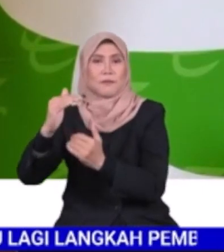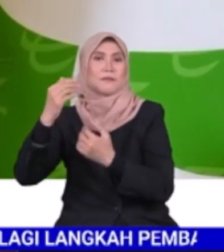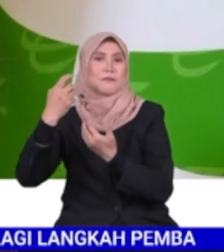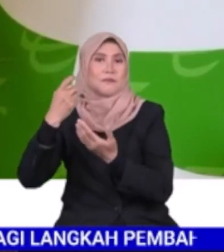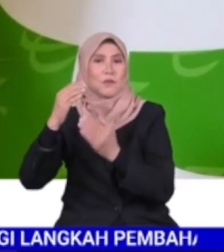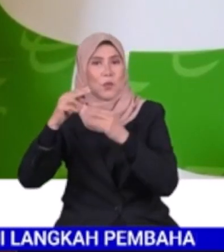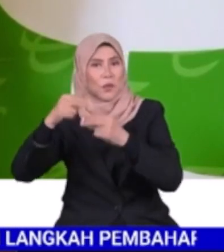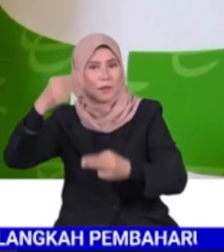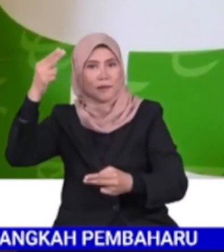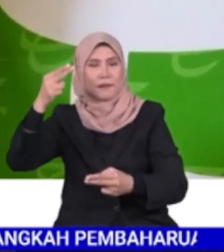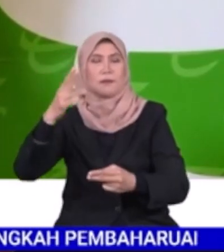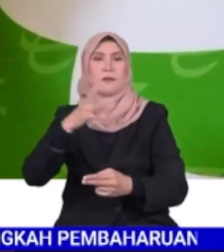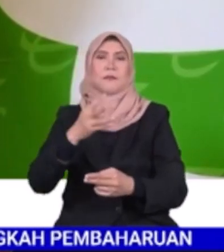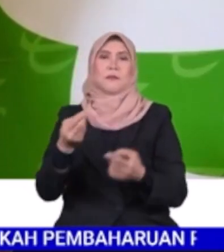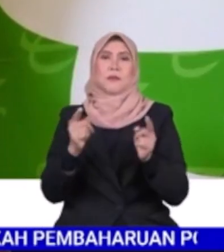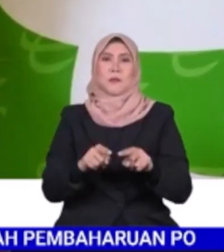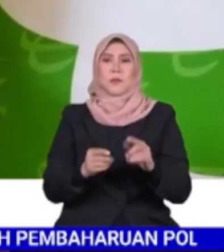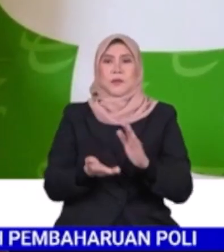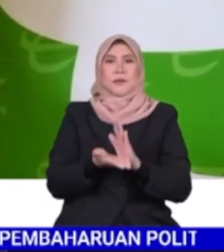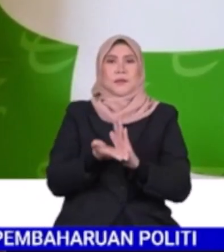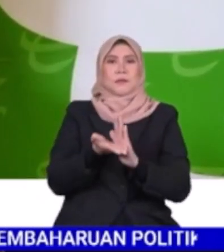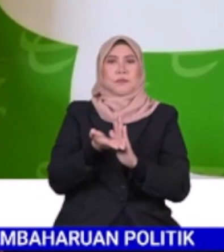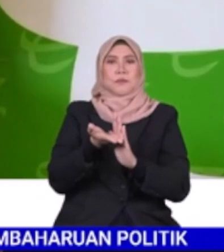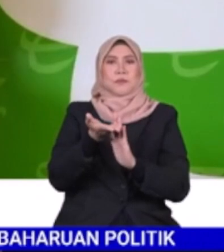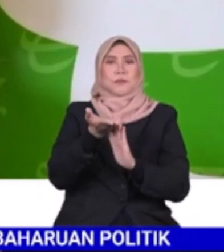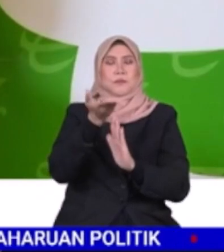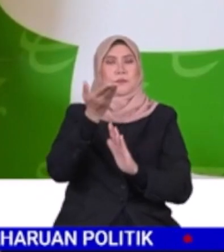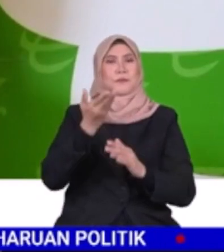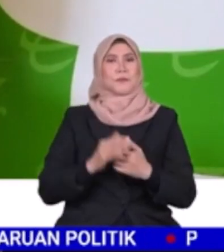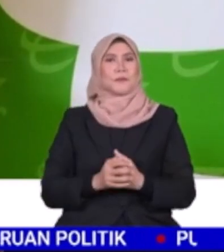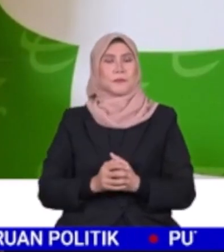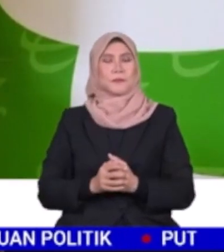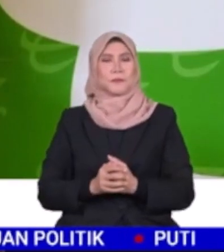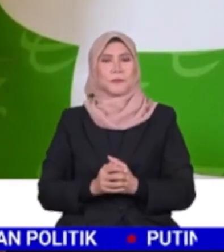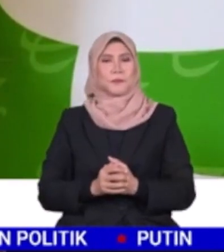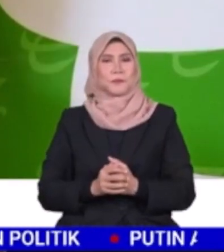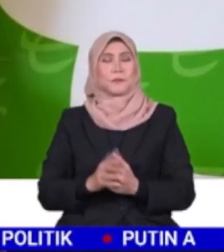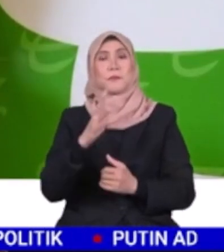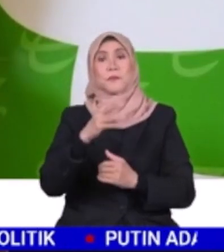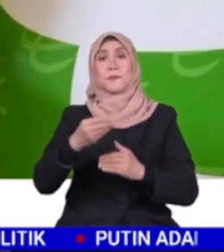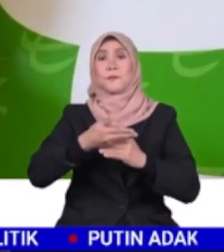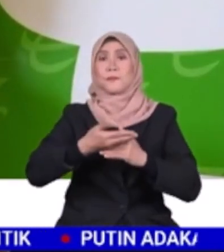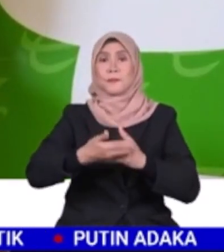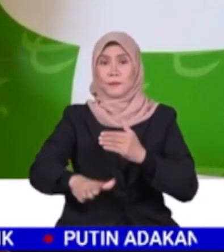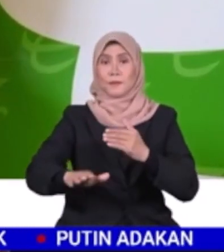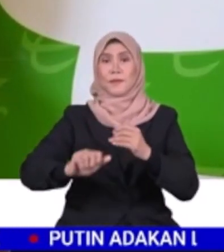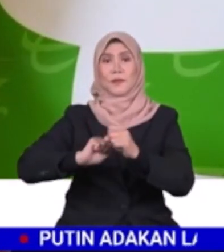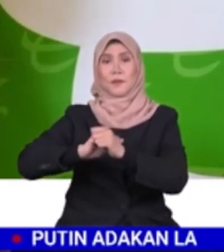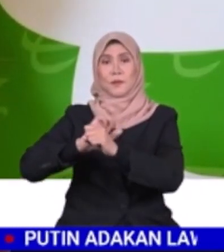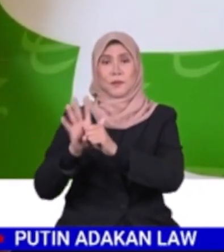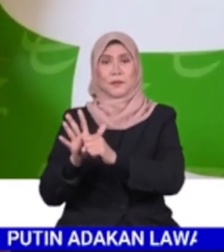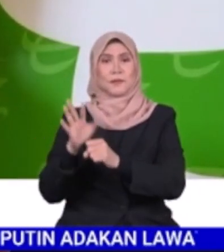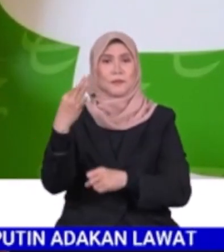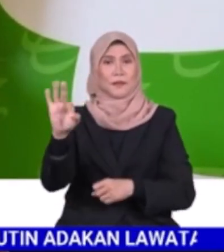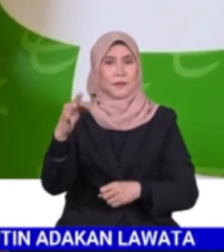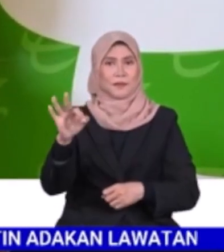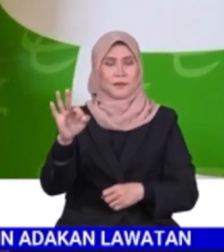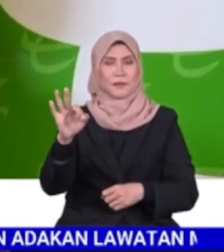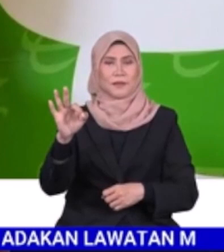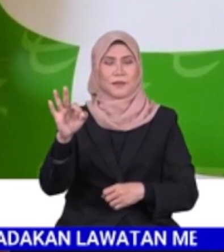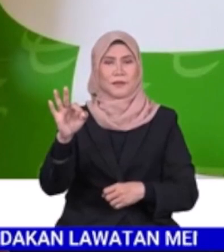sama juga ianya telah mengakibatkan kenaikan apalagi dengan contoh dengan pasca covid-19